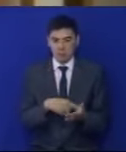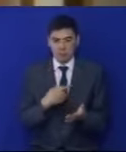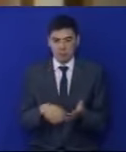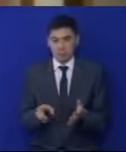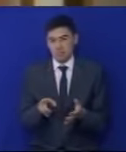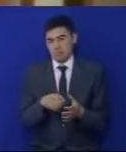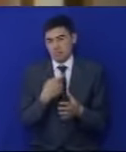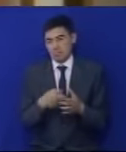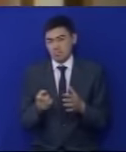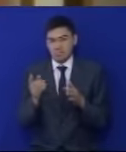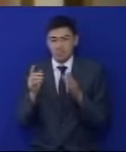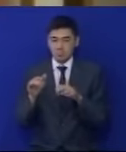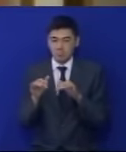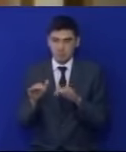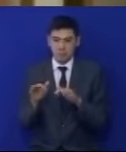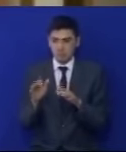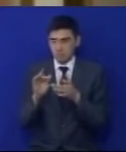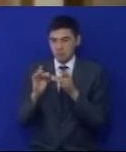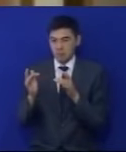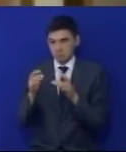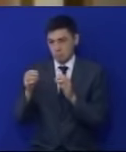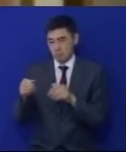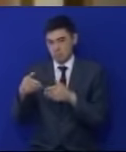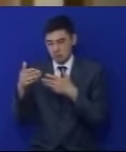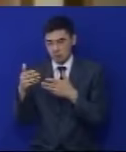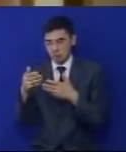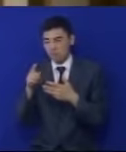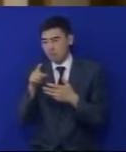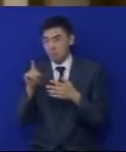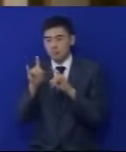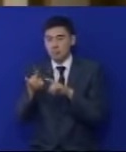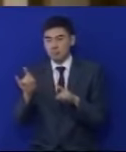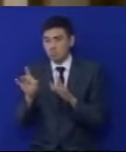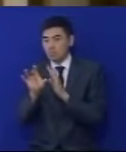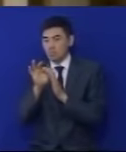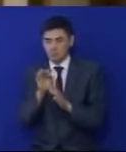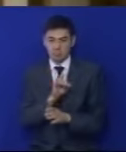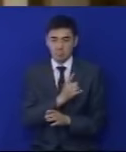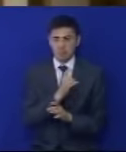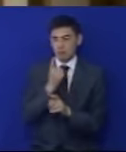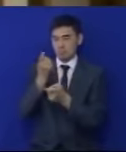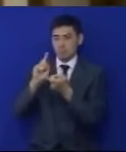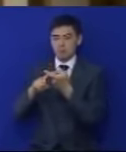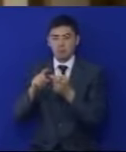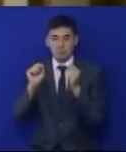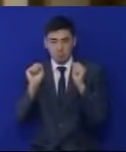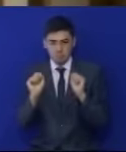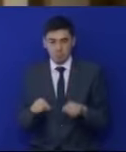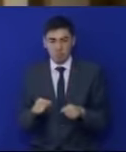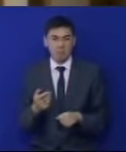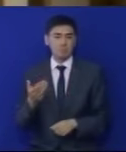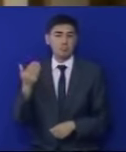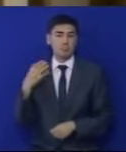болады. Тек сайт жұмыс істесе болғаны. Таңдап, балаңды кезекке қоя аласың. Бұған дейін халыққа қызмет көрсету орталығында кезекте